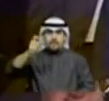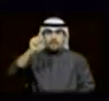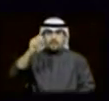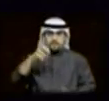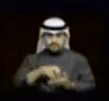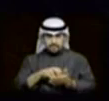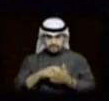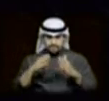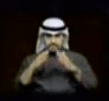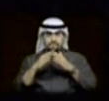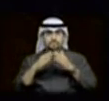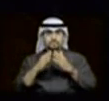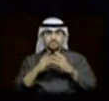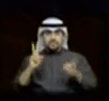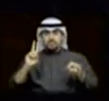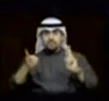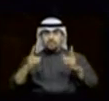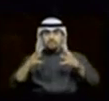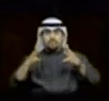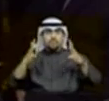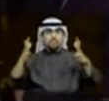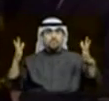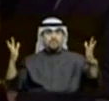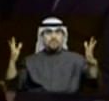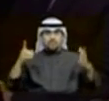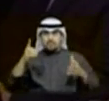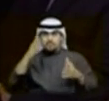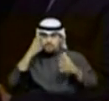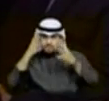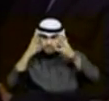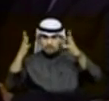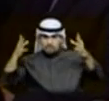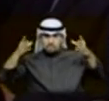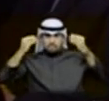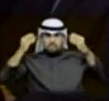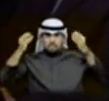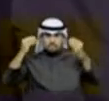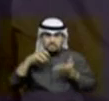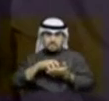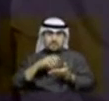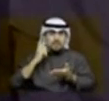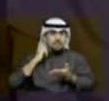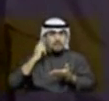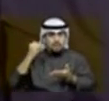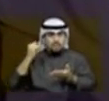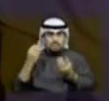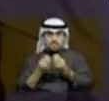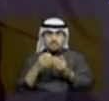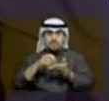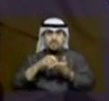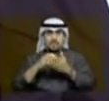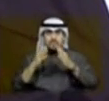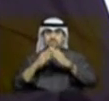بالقاهرة احتفالية كبرى بحضور كوكبة من الكتاب والمثقفين المصريين والعرب، بالإضافة إلى العديد